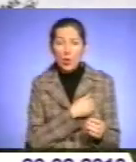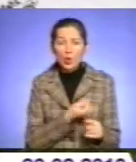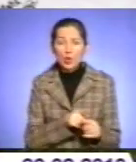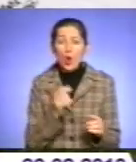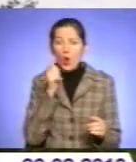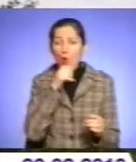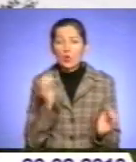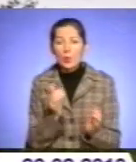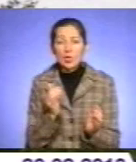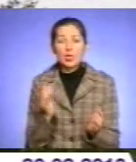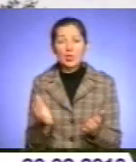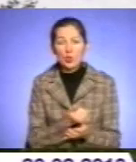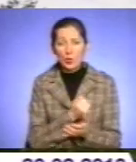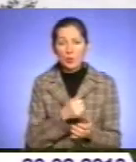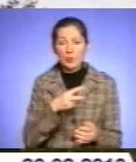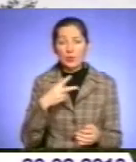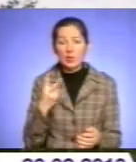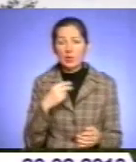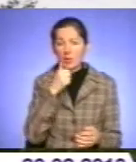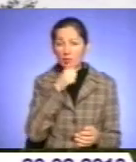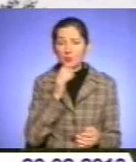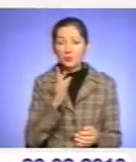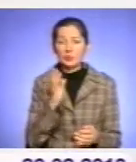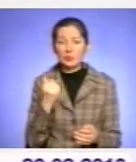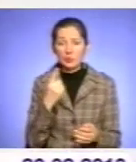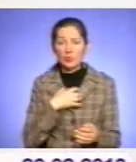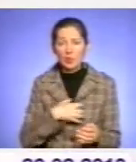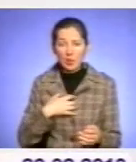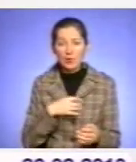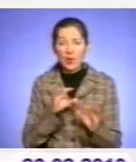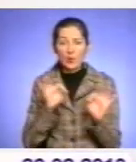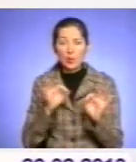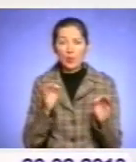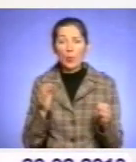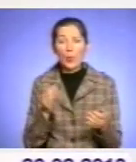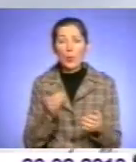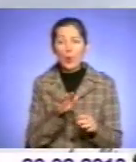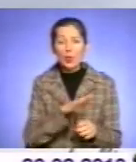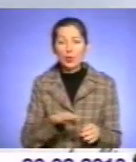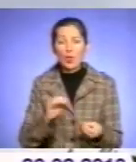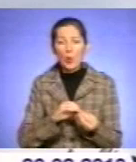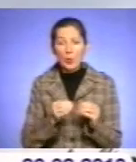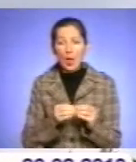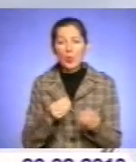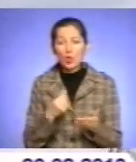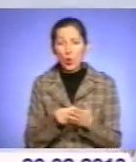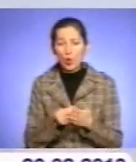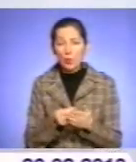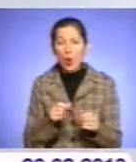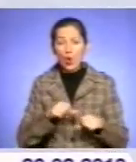Мовляв, 2012-й був одним із ключових в інформаційному просторі, попри проблеми з коштами. У комітеті підготували більше